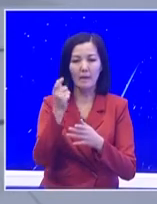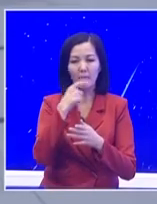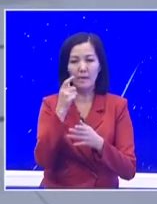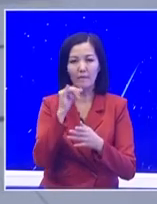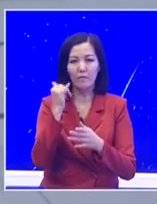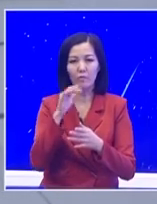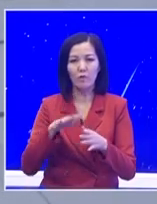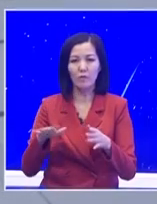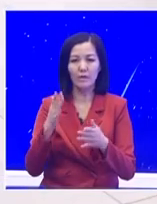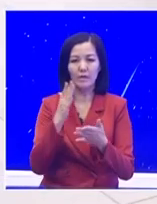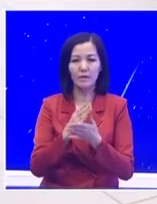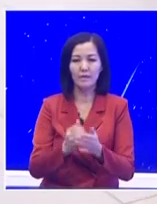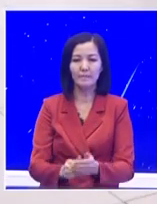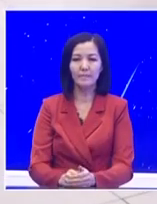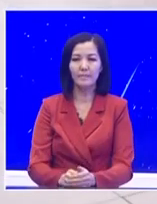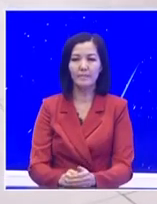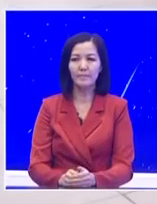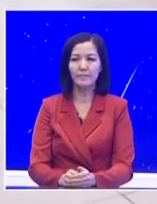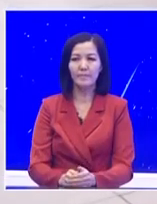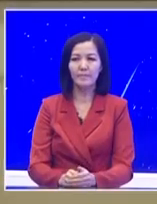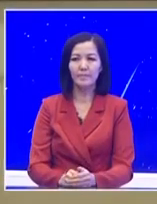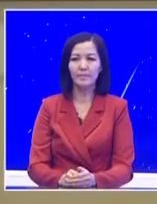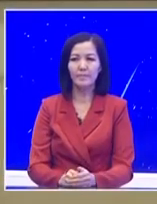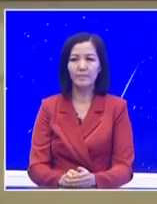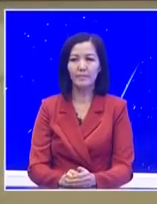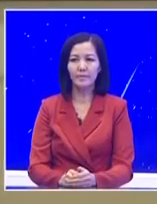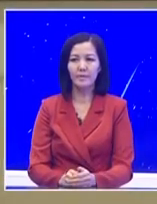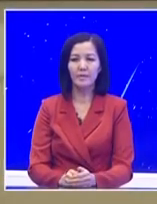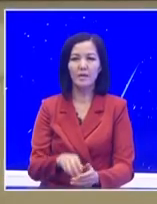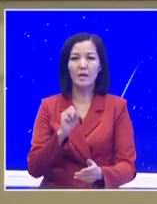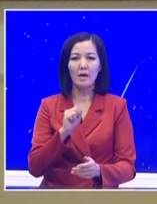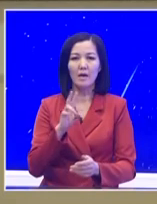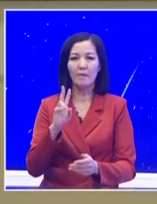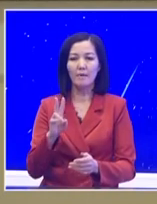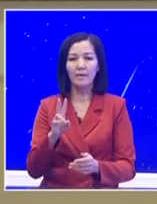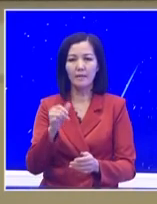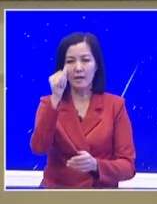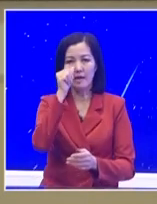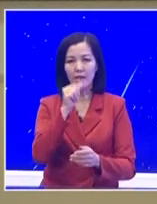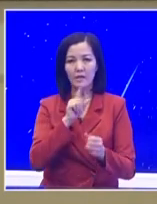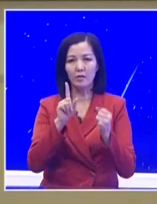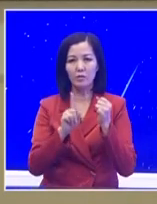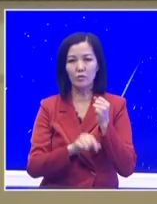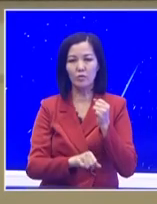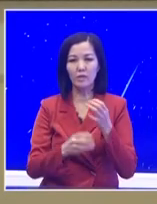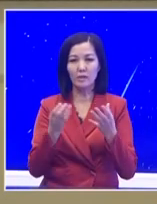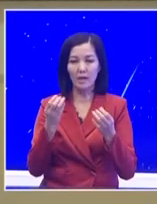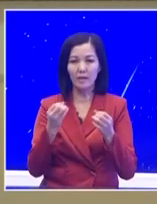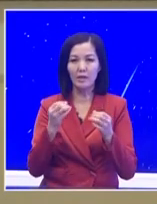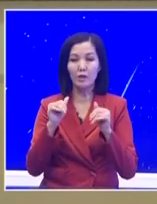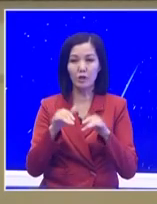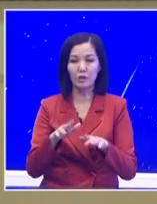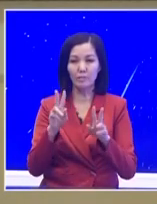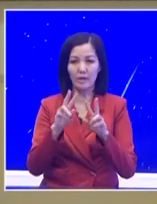Ақпан айының соңында арғарай шешім қарастырылатын болады.